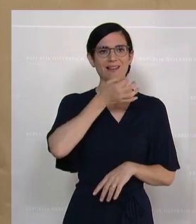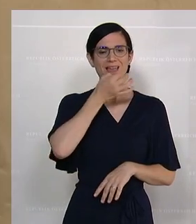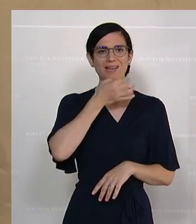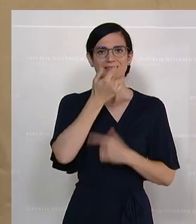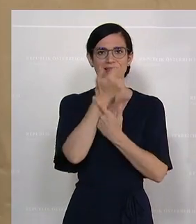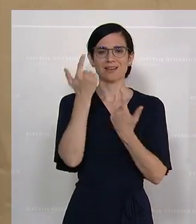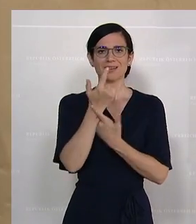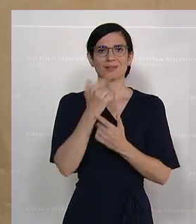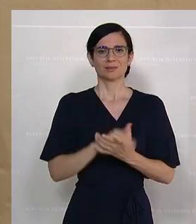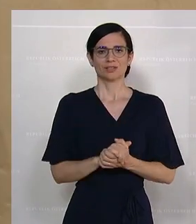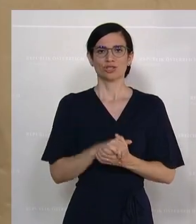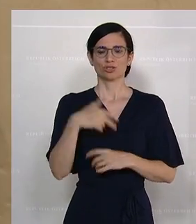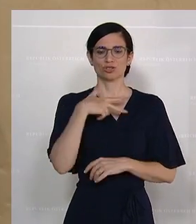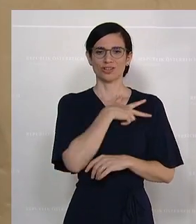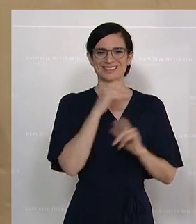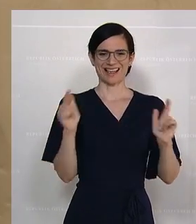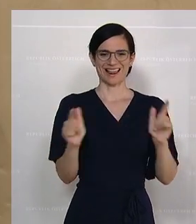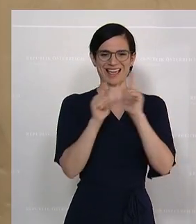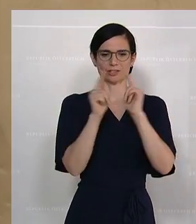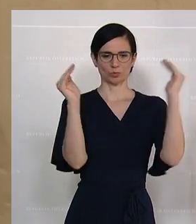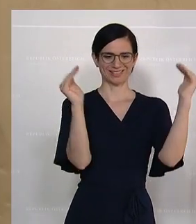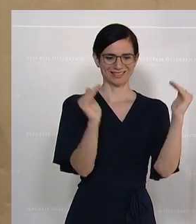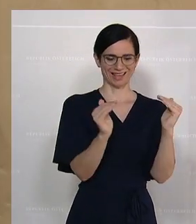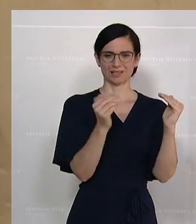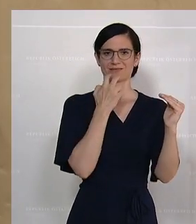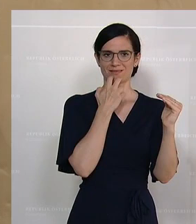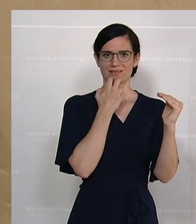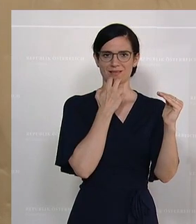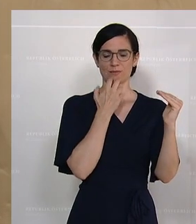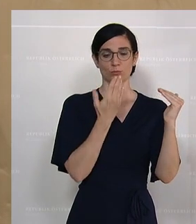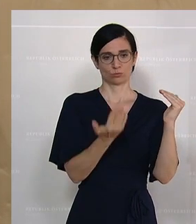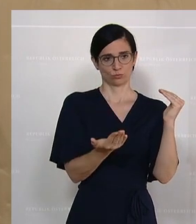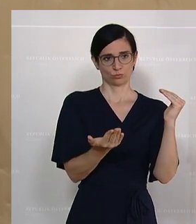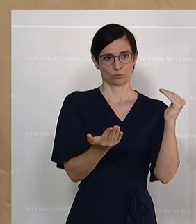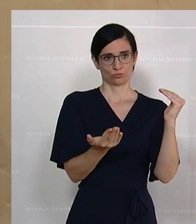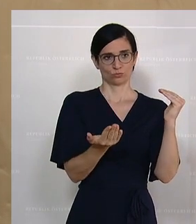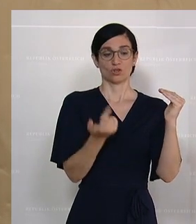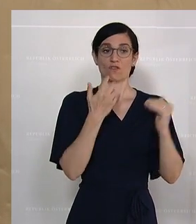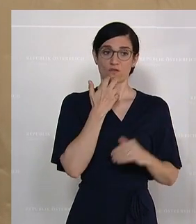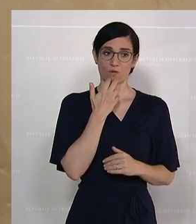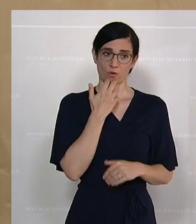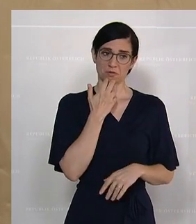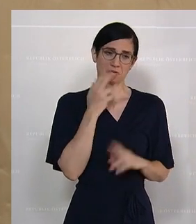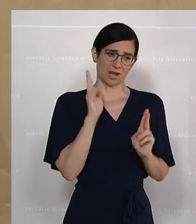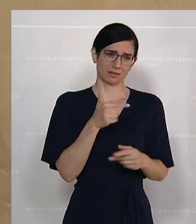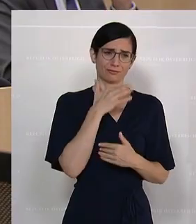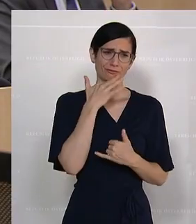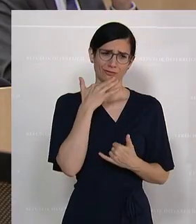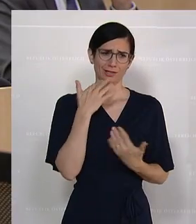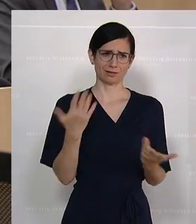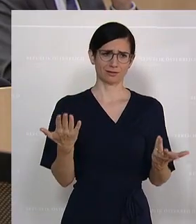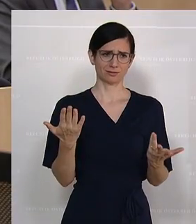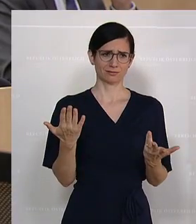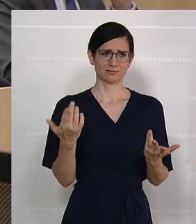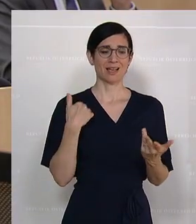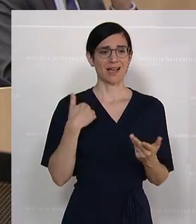dass sie die sozialleistungen senden wollen wollen wollen kann man viel tatsache ist